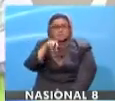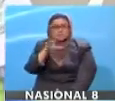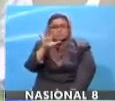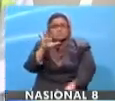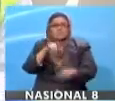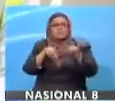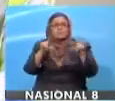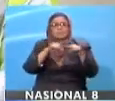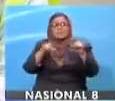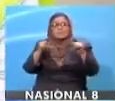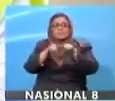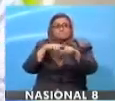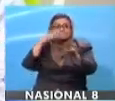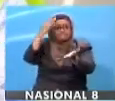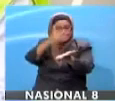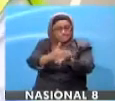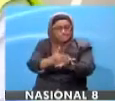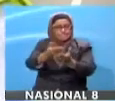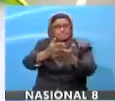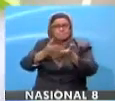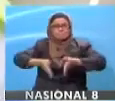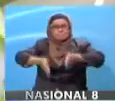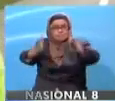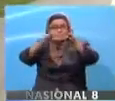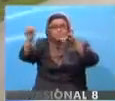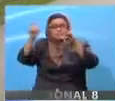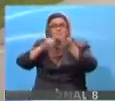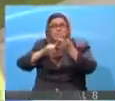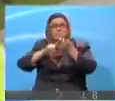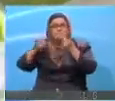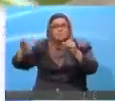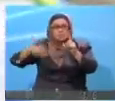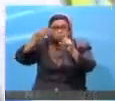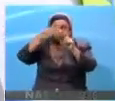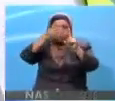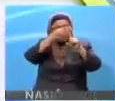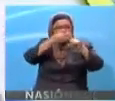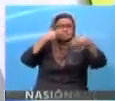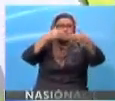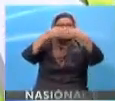Ops Warta juga akan mengesan pesalah trafik sehingga ke kediaman mereka.